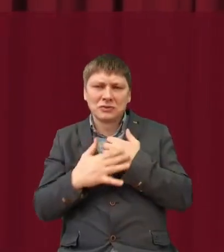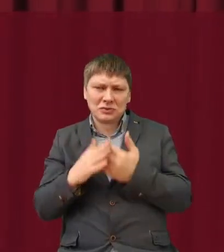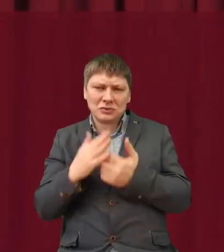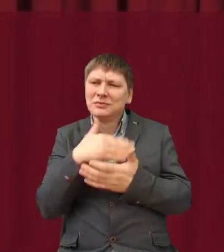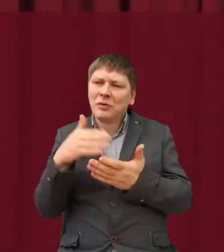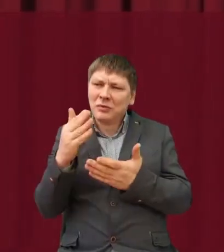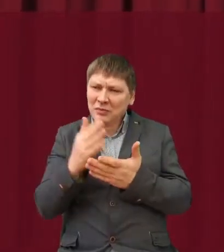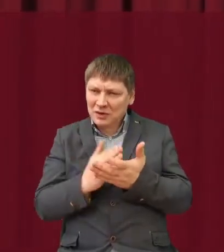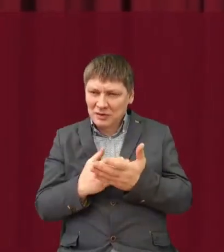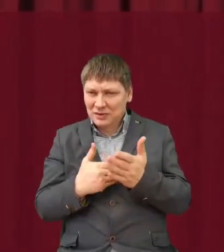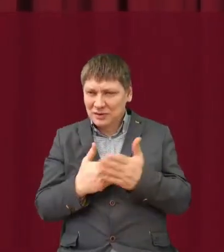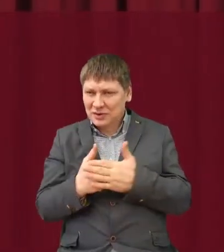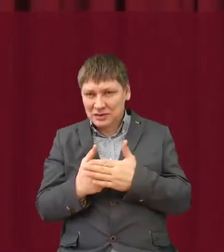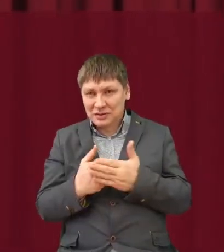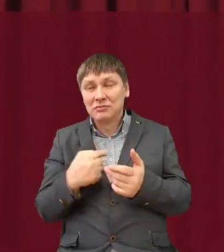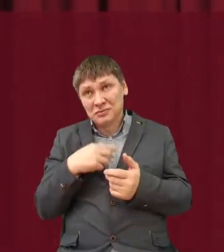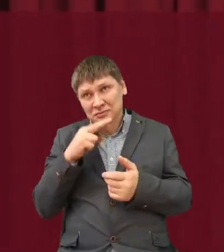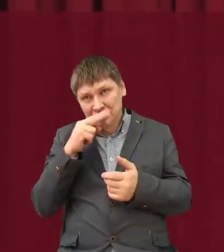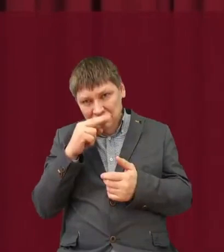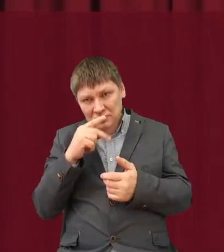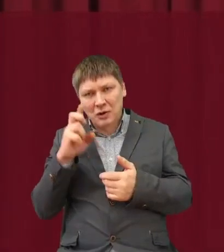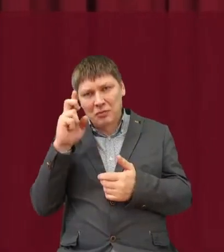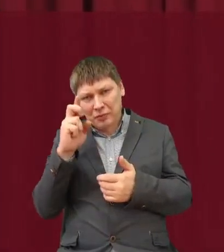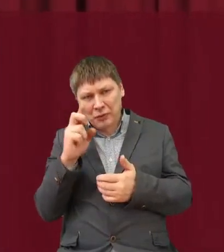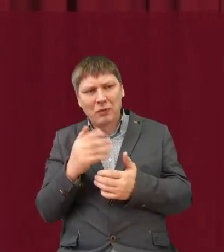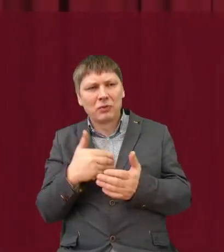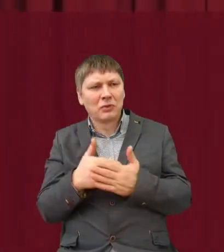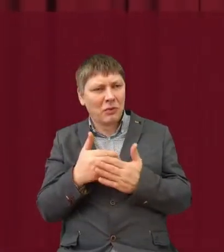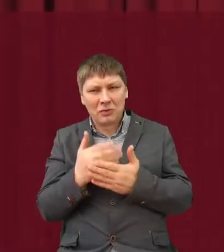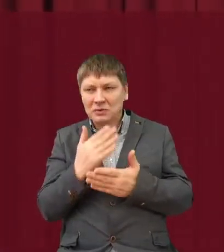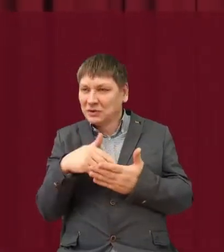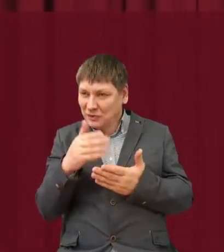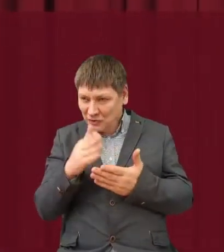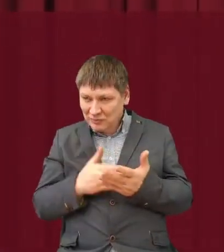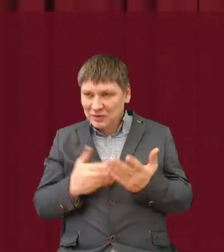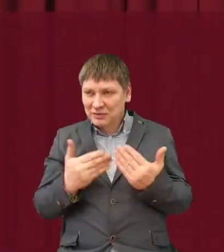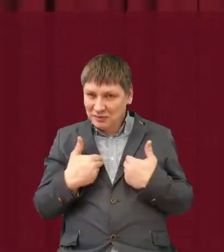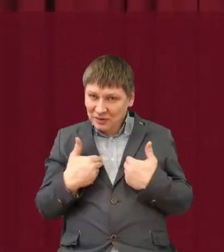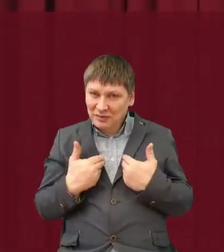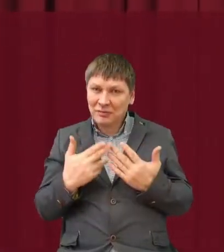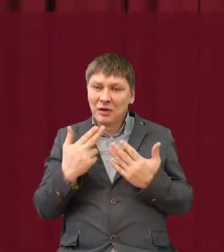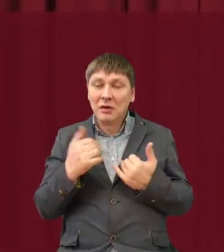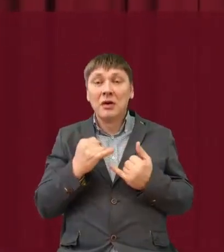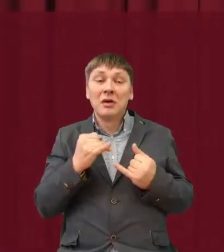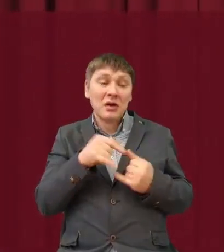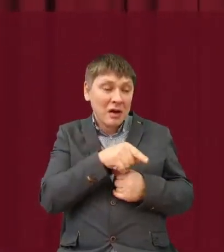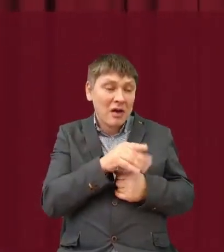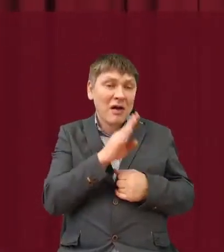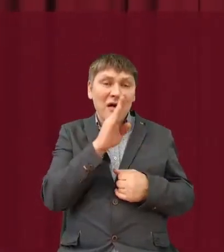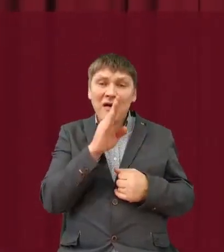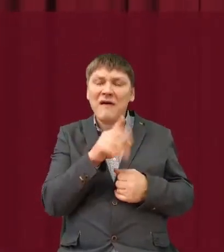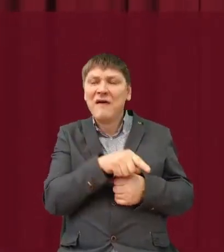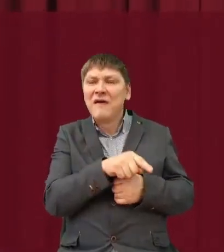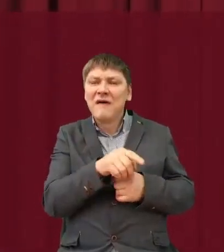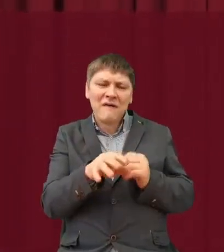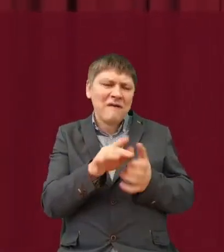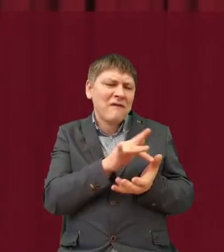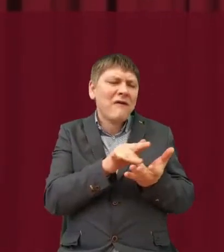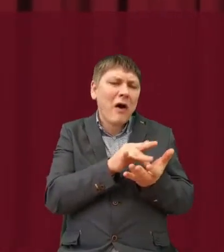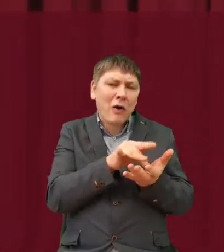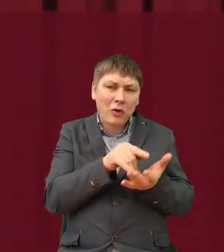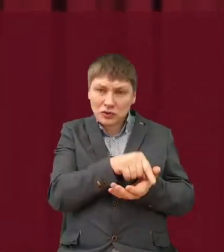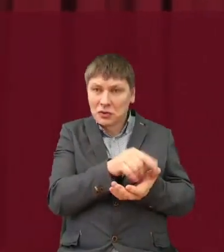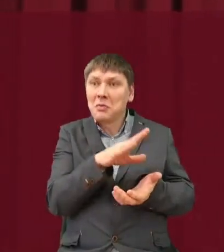поступков потому что мы раскаялись перед Богом и тот ворожее Чародей идолослужитель